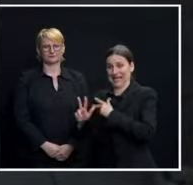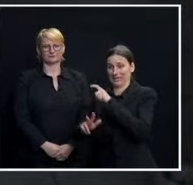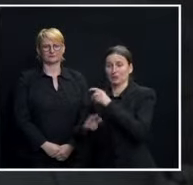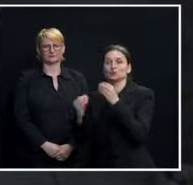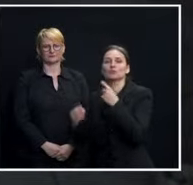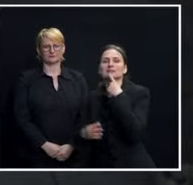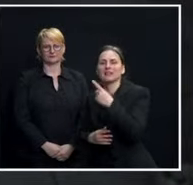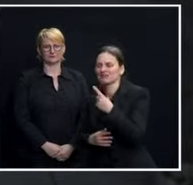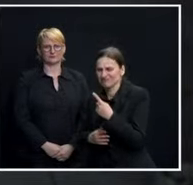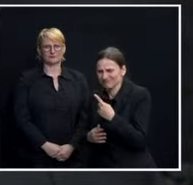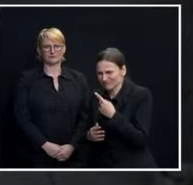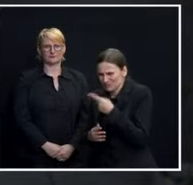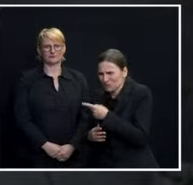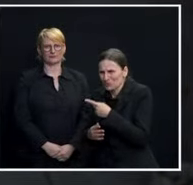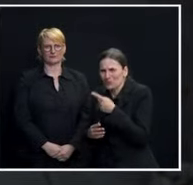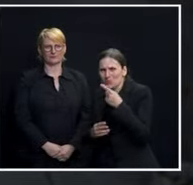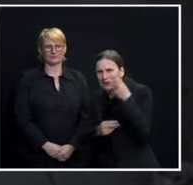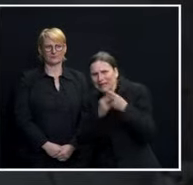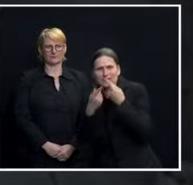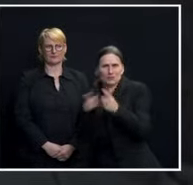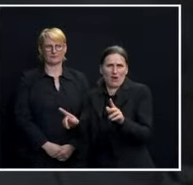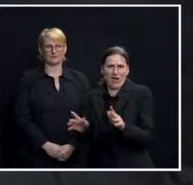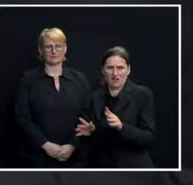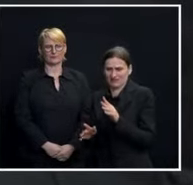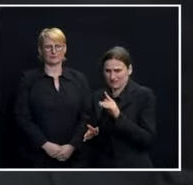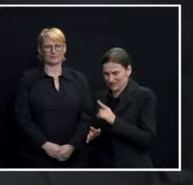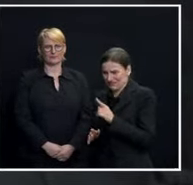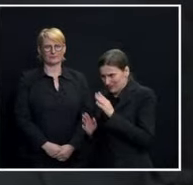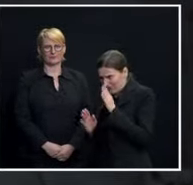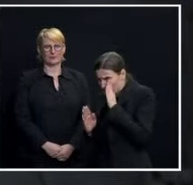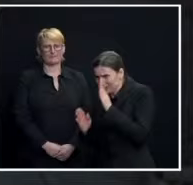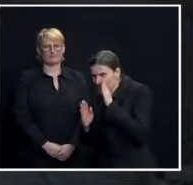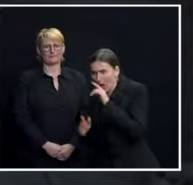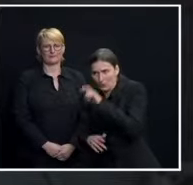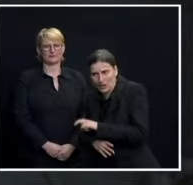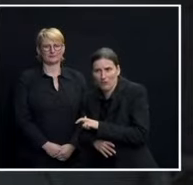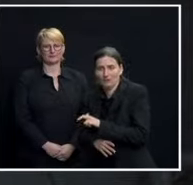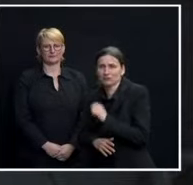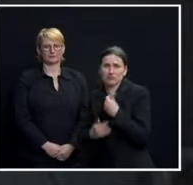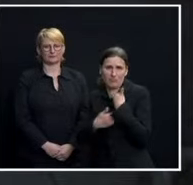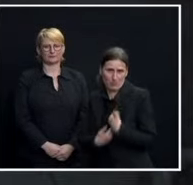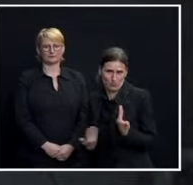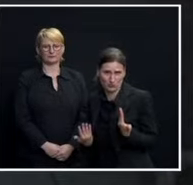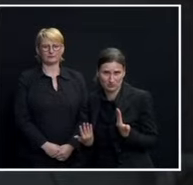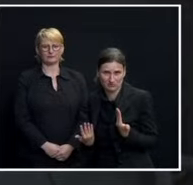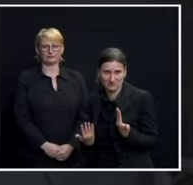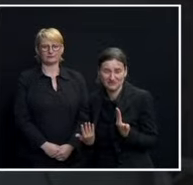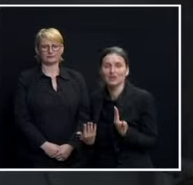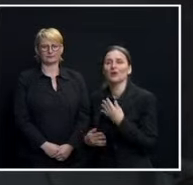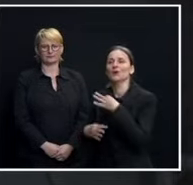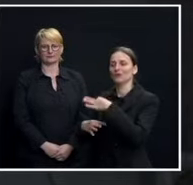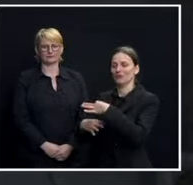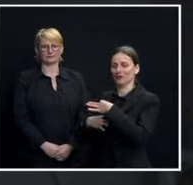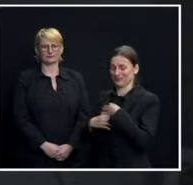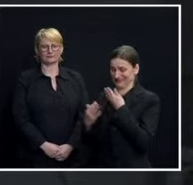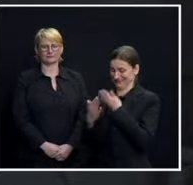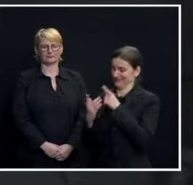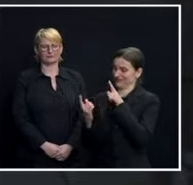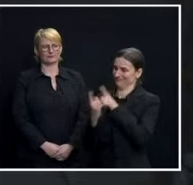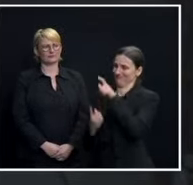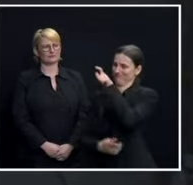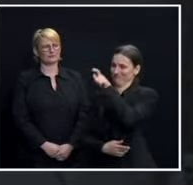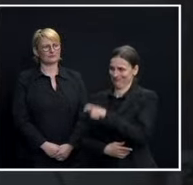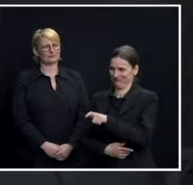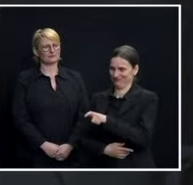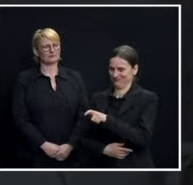Generation und wir setzen auch auf euch und die wirklich auch immer sich bemüht haben. Und ich glaube, für mich war das immer dieser Antrieb,